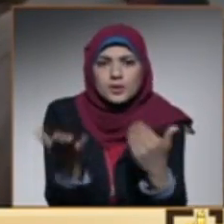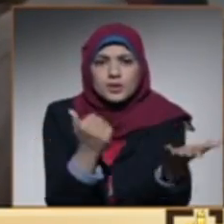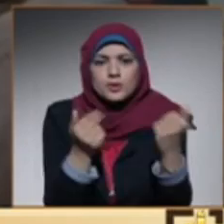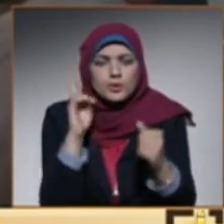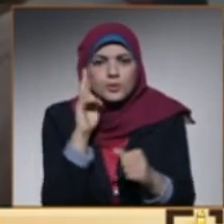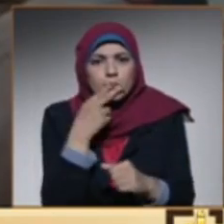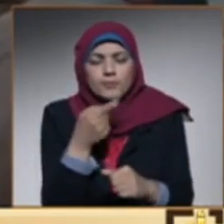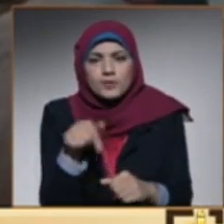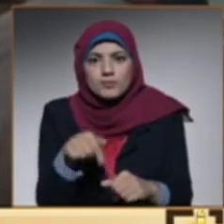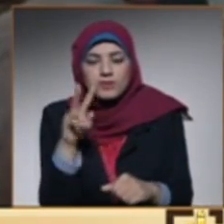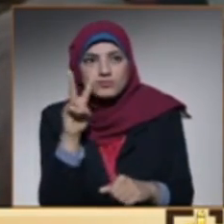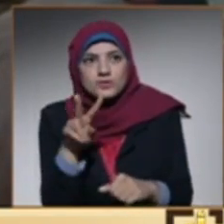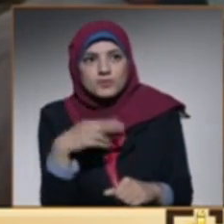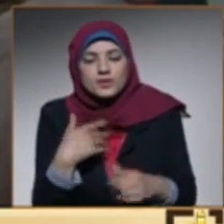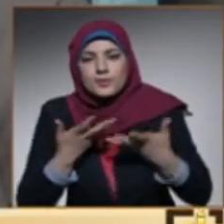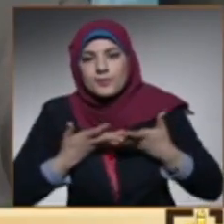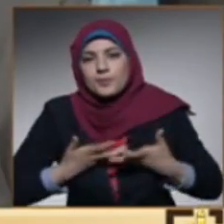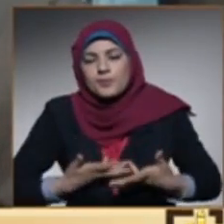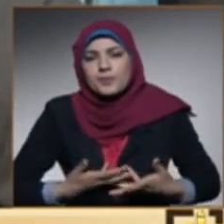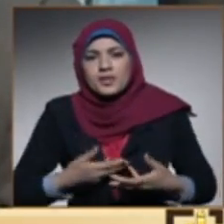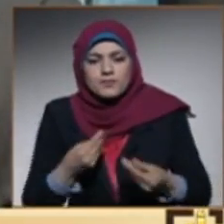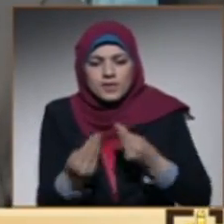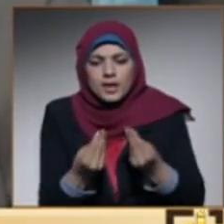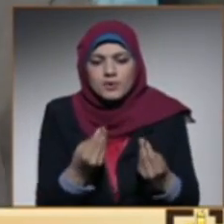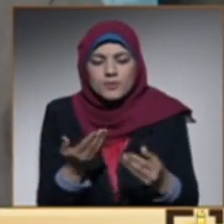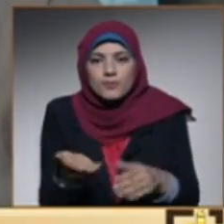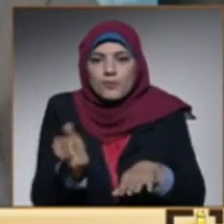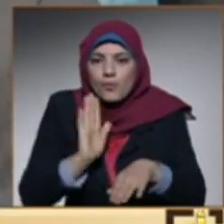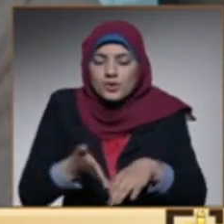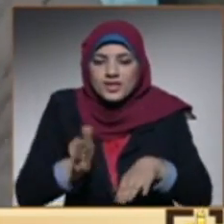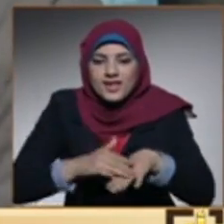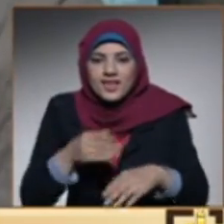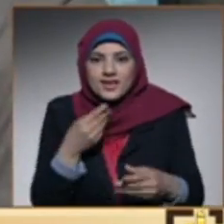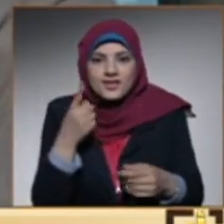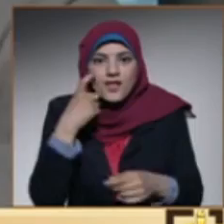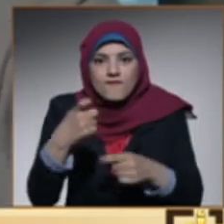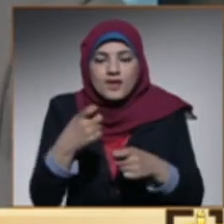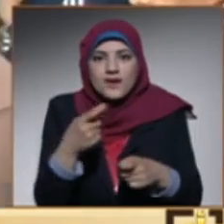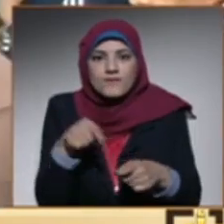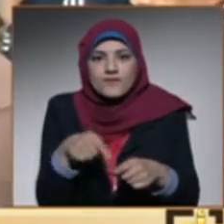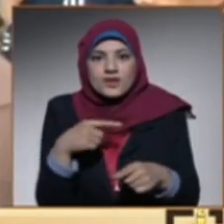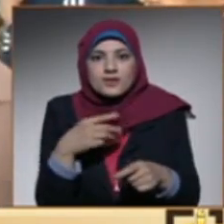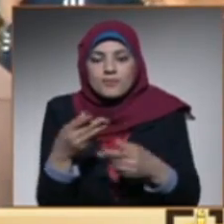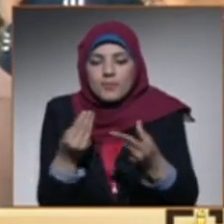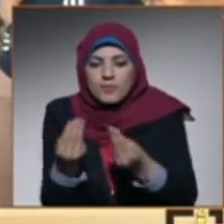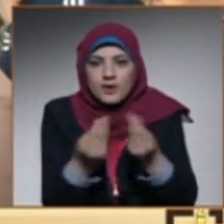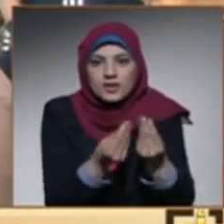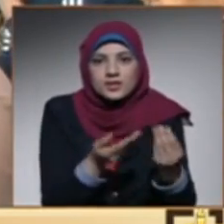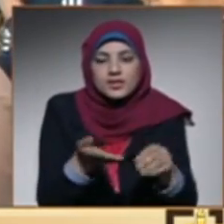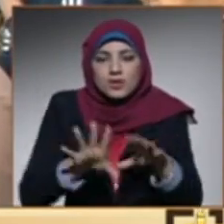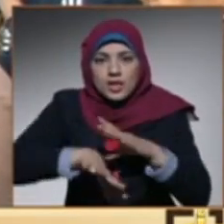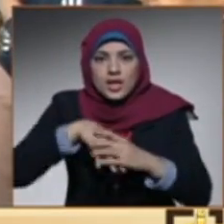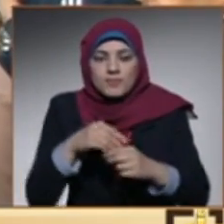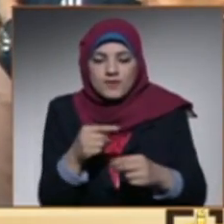نظرا لما يجدوه من راحة في التعامل وقدرة على التفاهم بلغة الإشارة التي يفهمها من يعمل